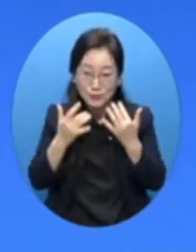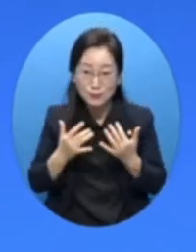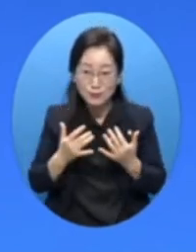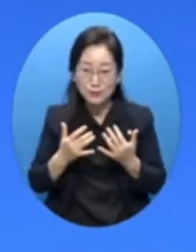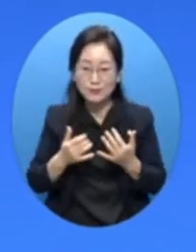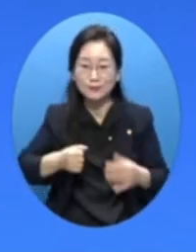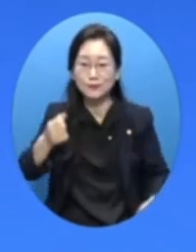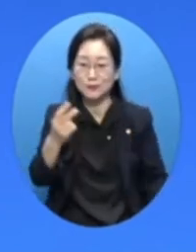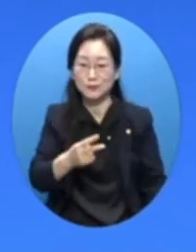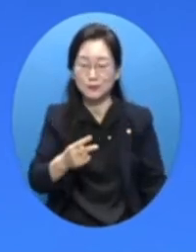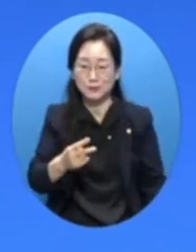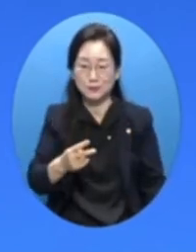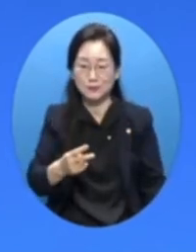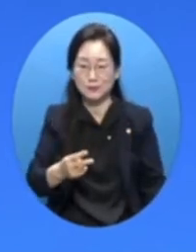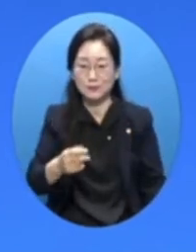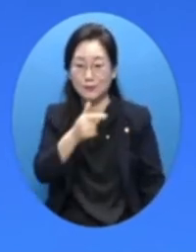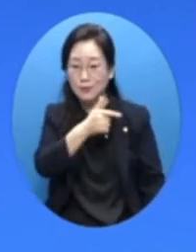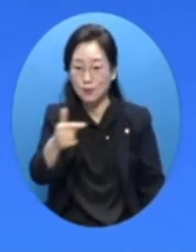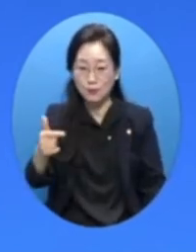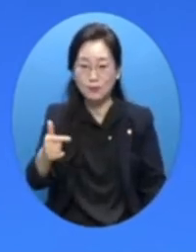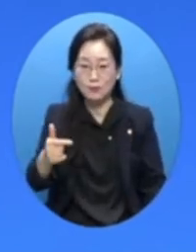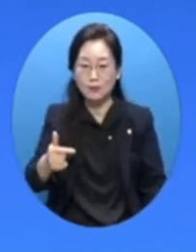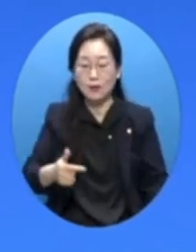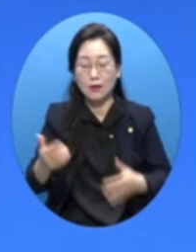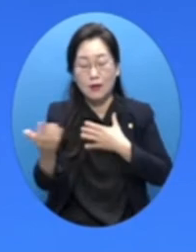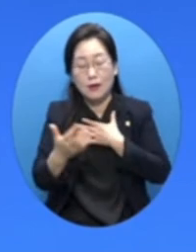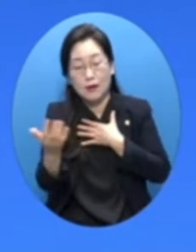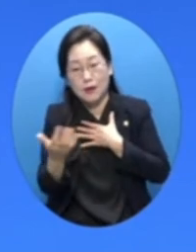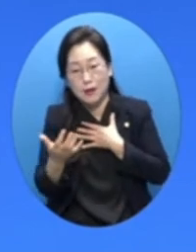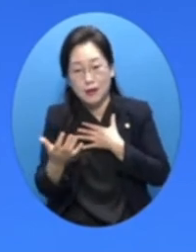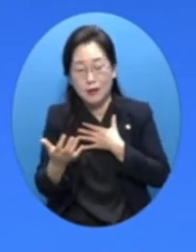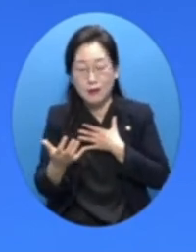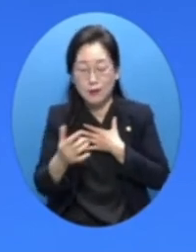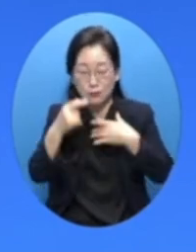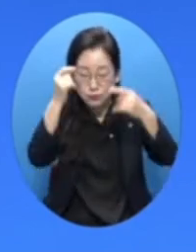또 너무나 아파서 울기도 하고